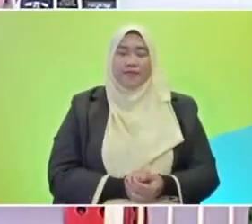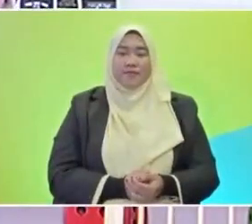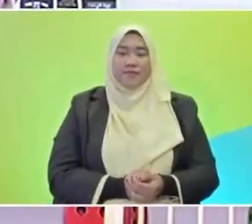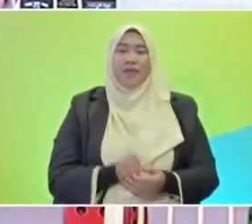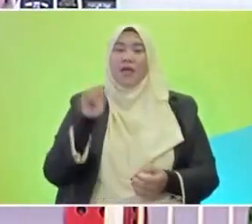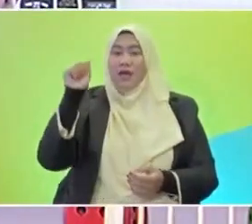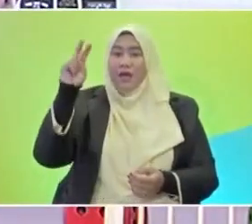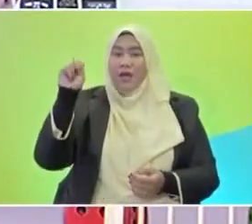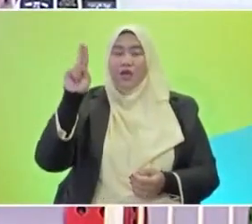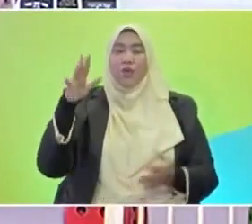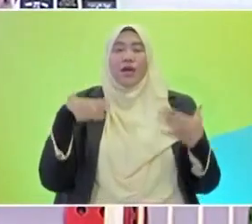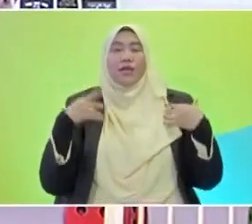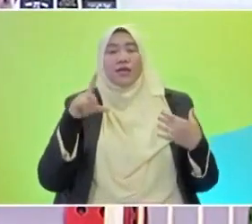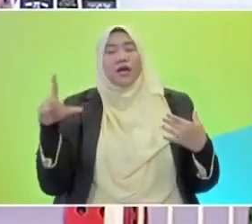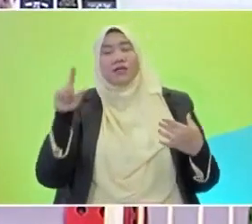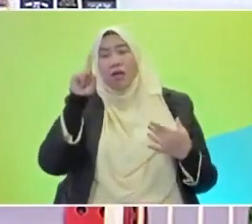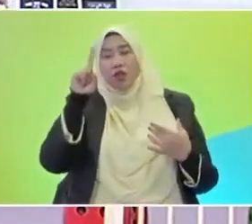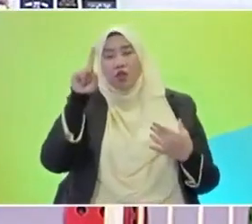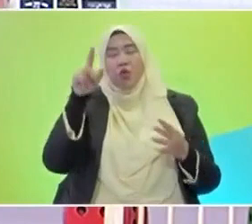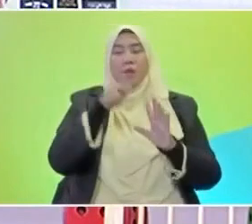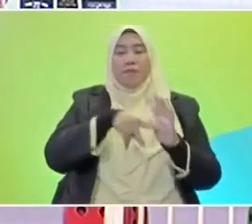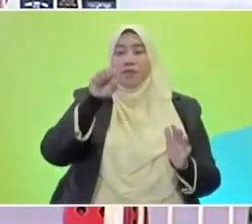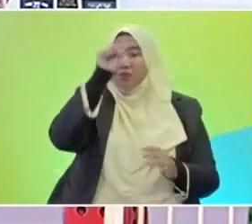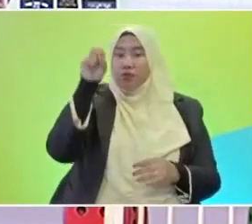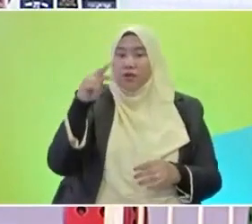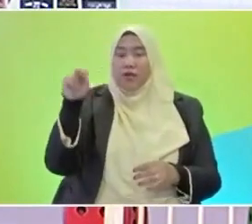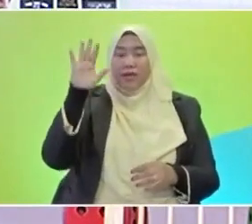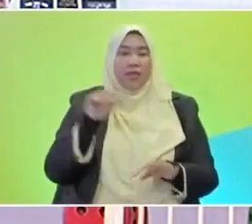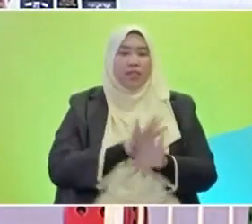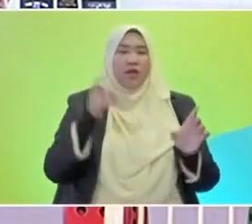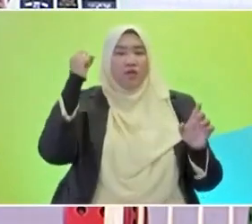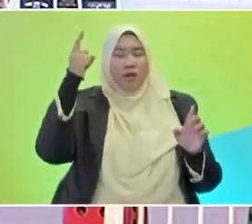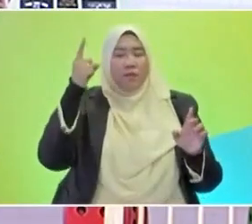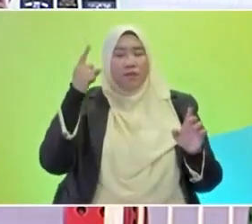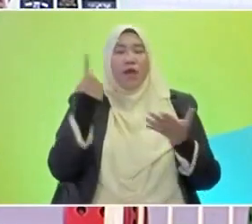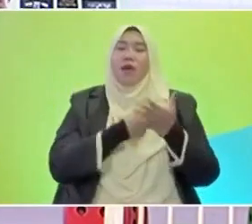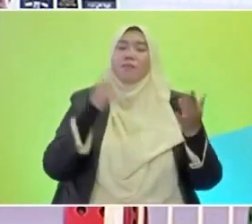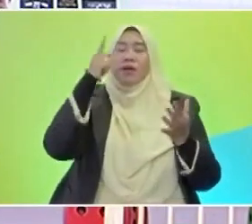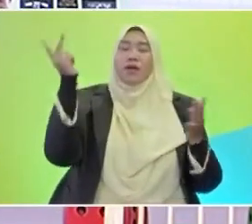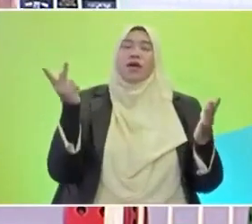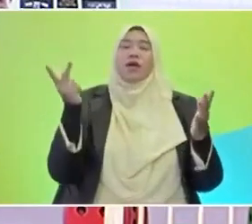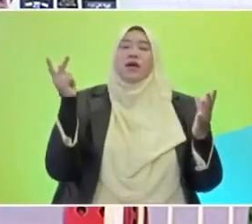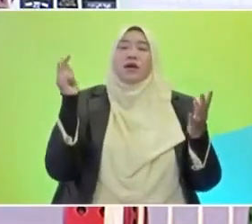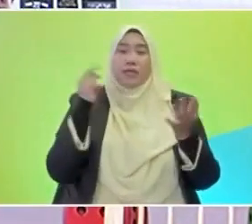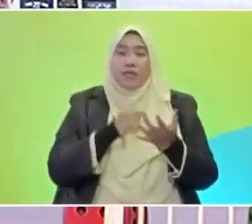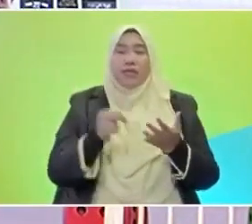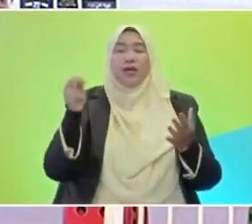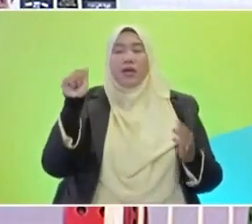adalah satu persoalan yang dalam soal lagi kita tak paham lagi apakah nilai anu tersebut